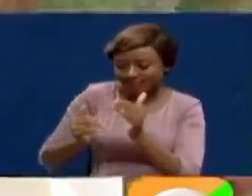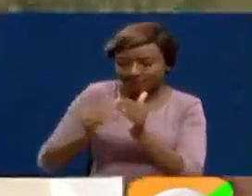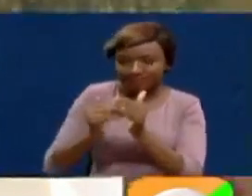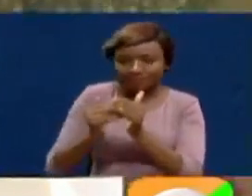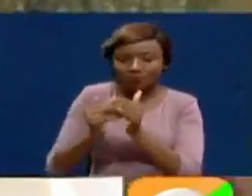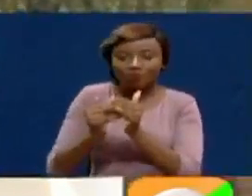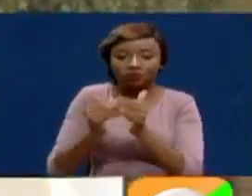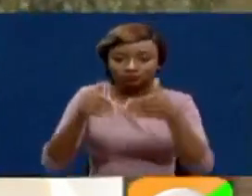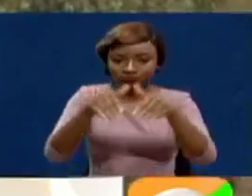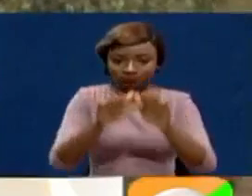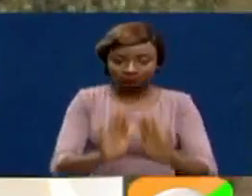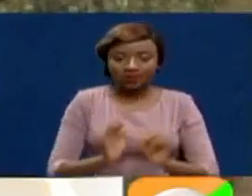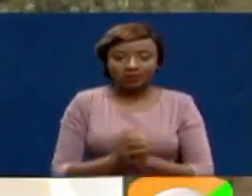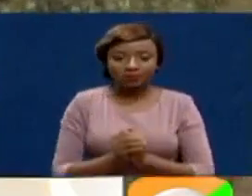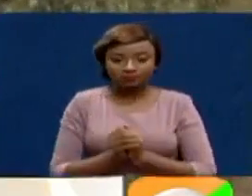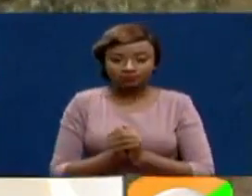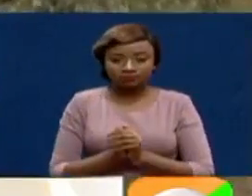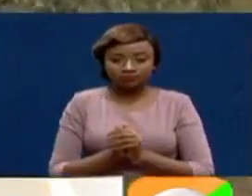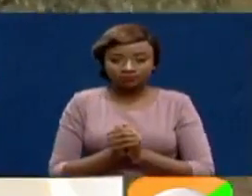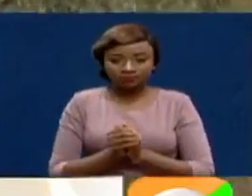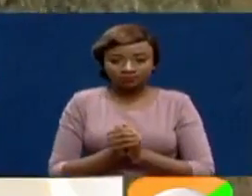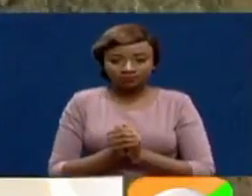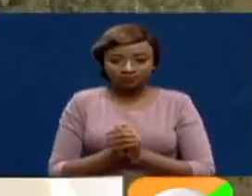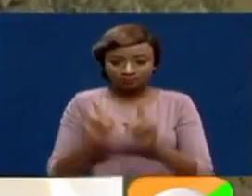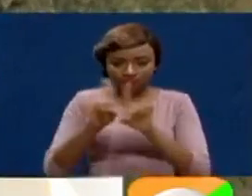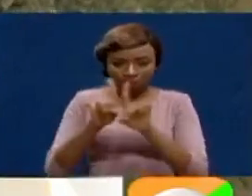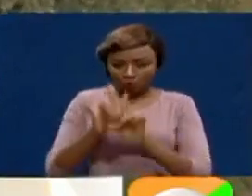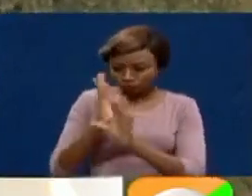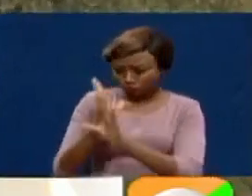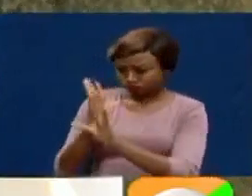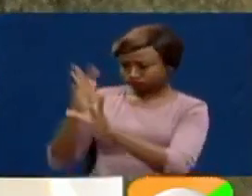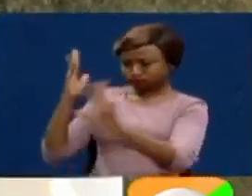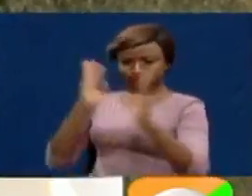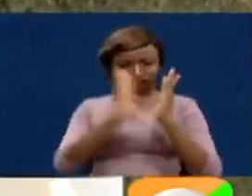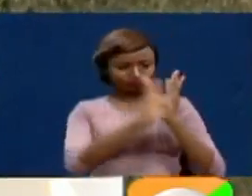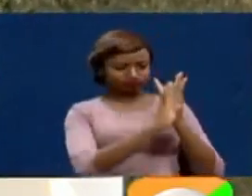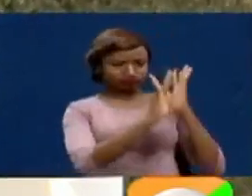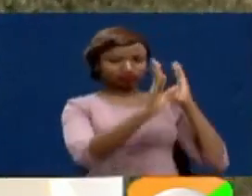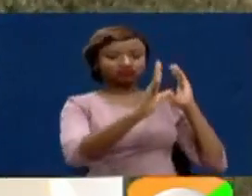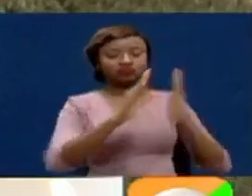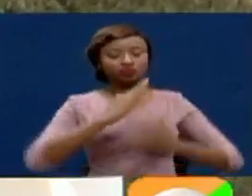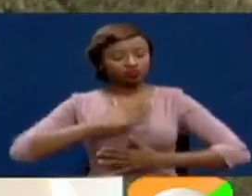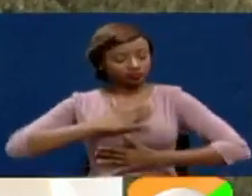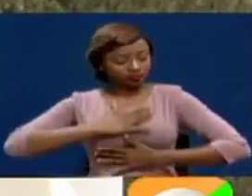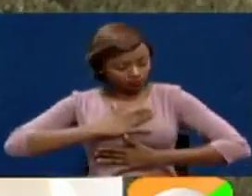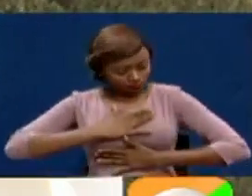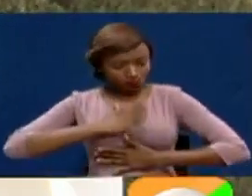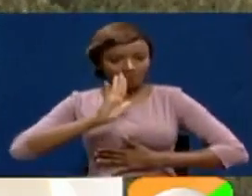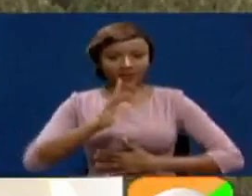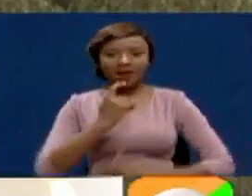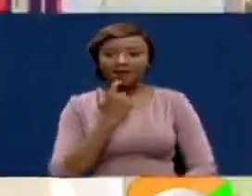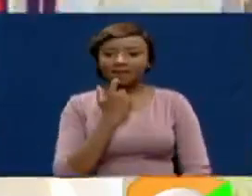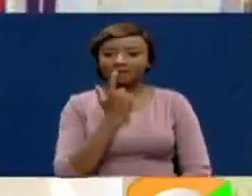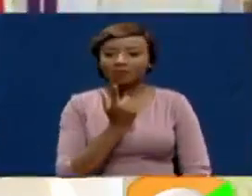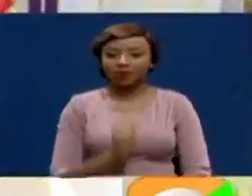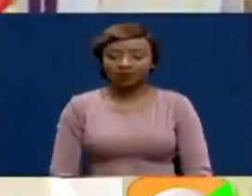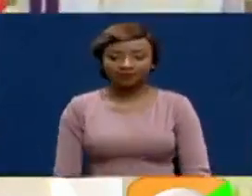kuzikwa. Msafara wa wanajeshi ukiandaliwa maridadi kumpa buriani Moi bomani